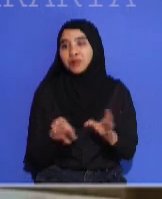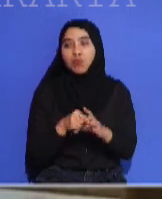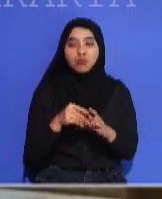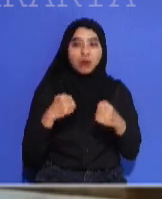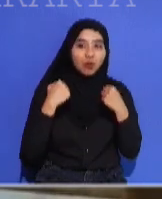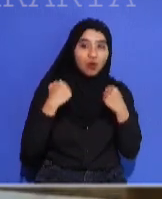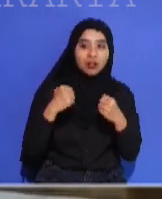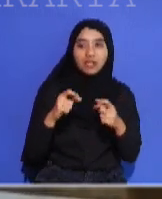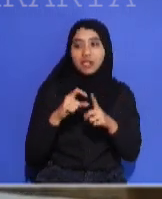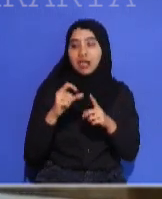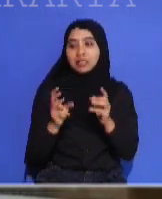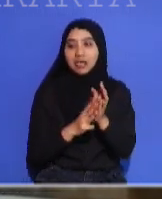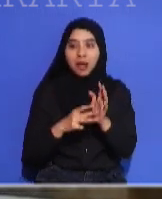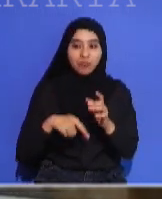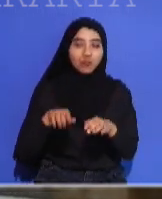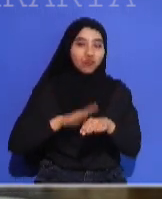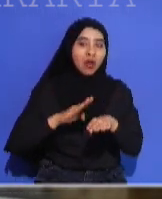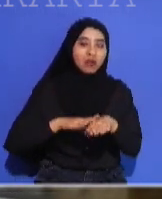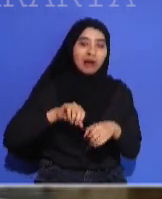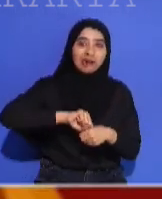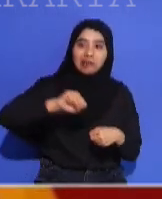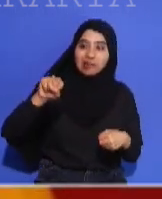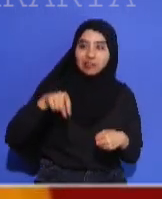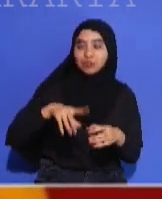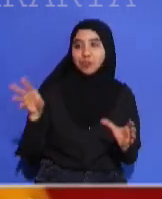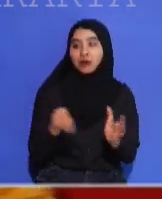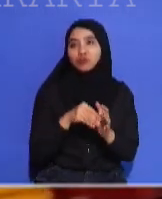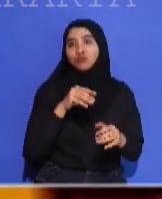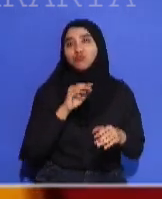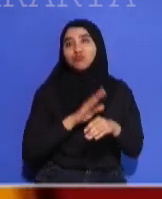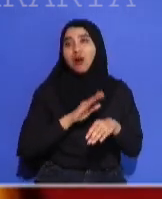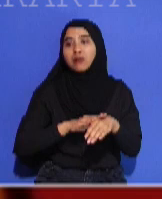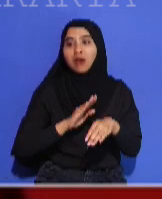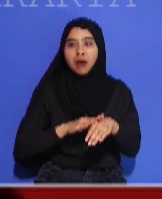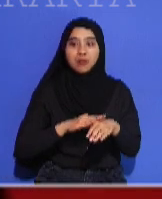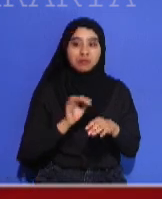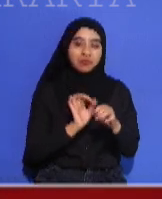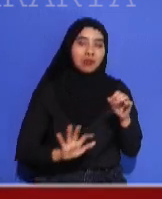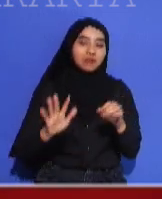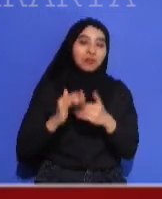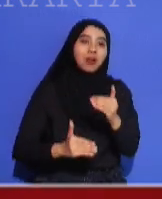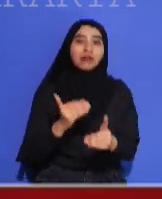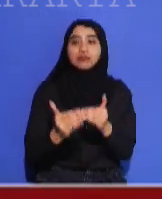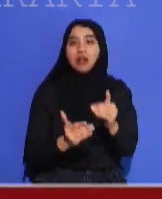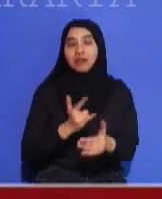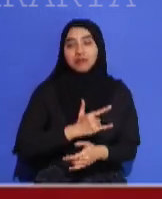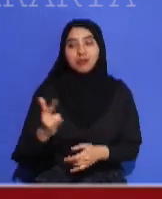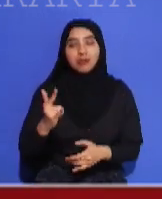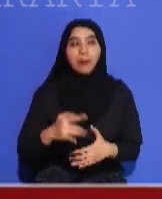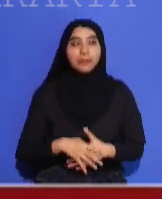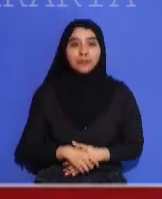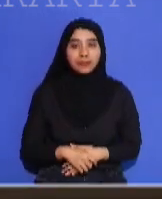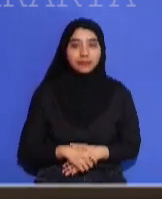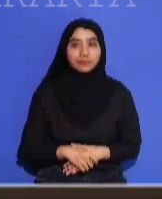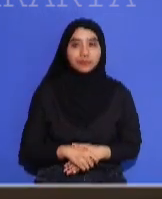manusia agar budaya keris yang telah menjadi kebudayaan nusantara tetap dapat dilestarikan pengelola museum dan galeri sanggar Kris